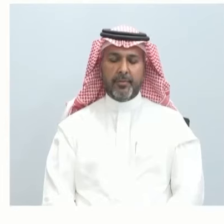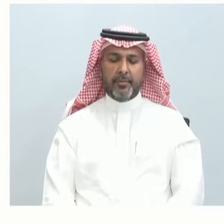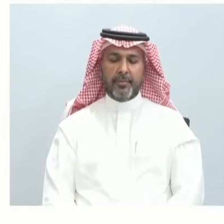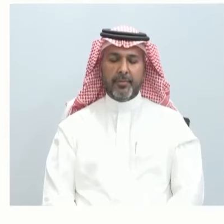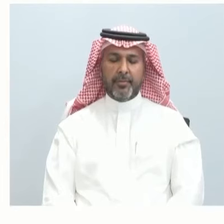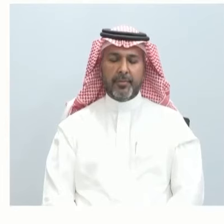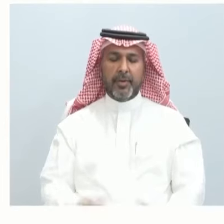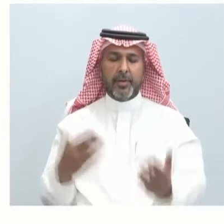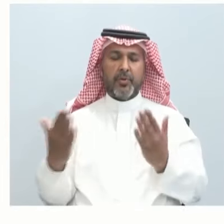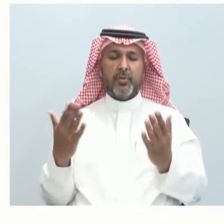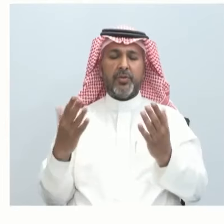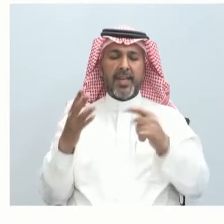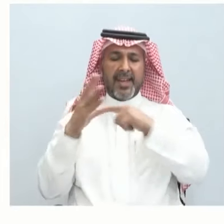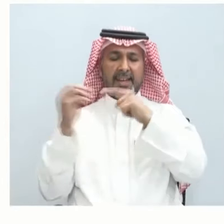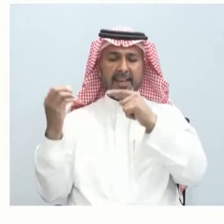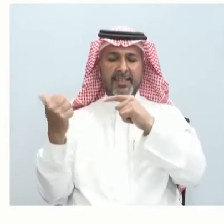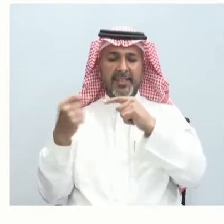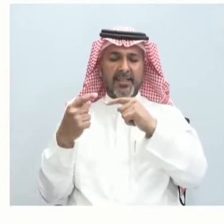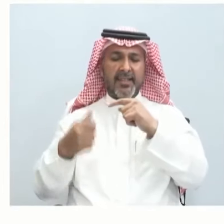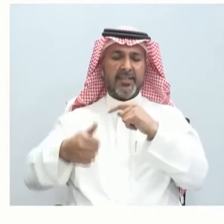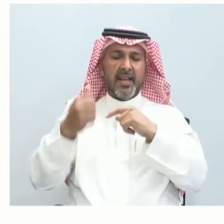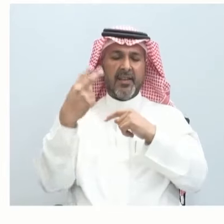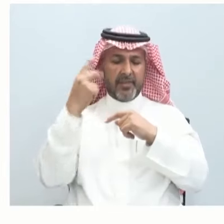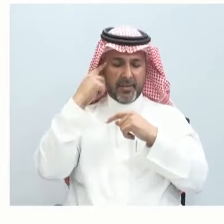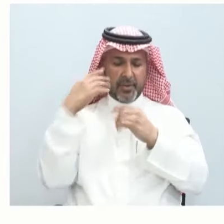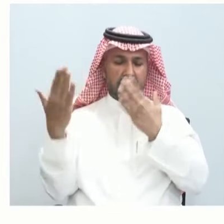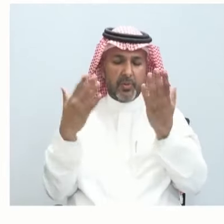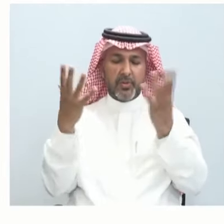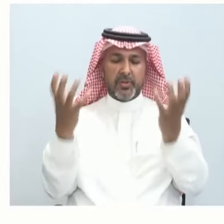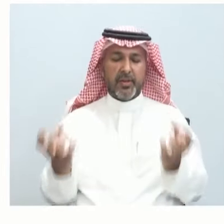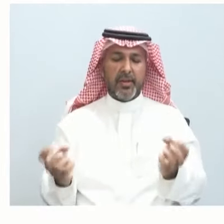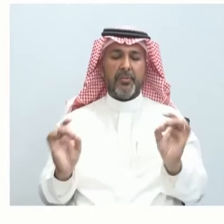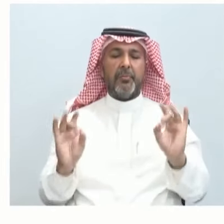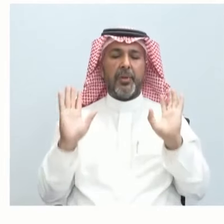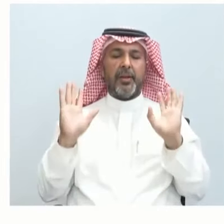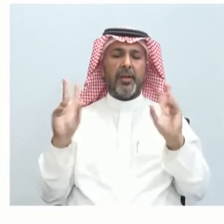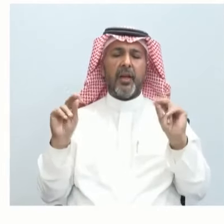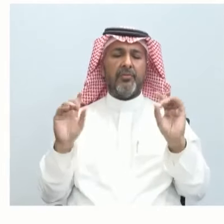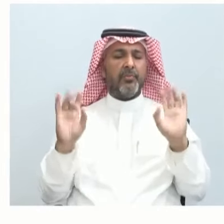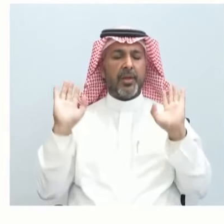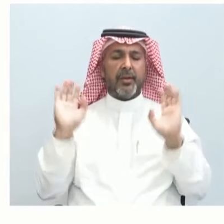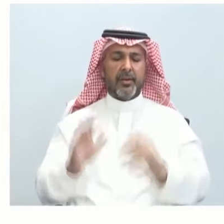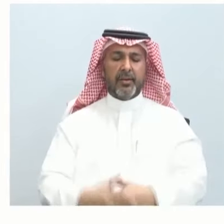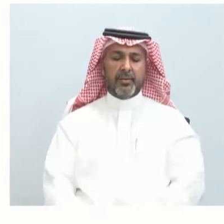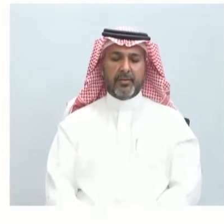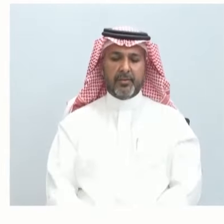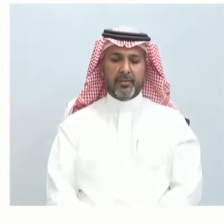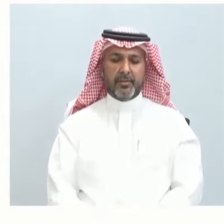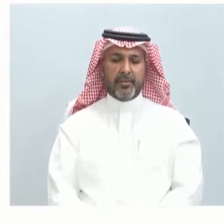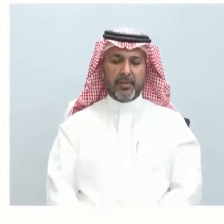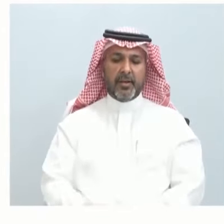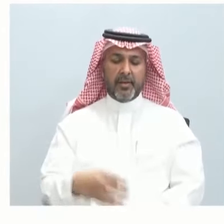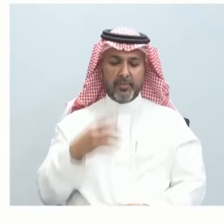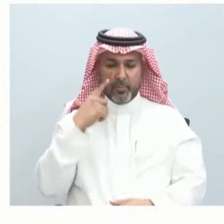الف تربيع فتقوم باختصار اذا اصبحت بصفر يتبقى لي اربعه 14,000 + 8 = -7,000